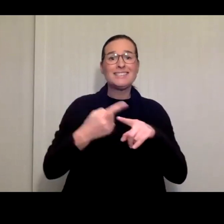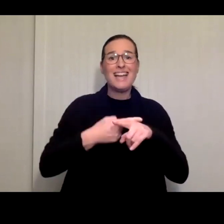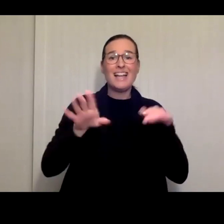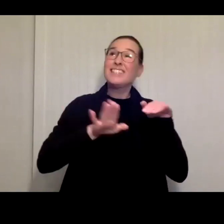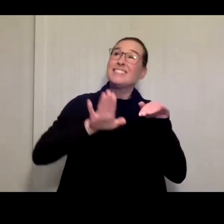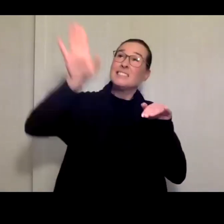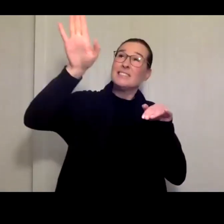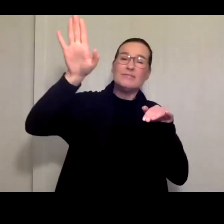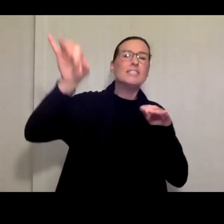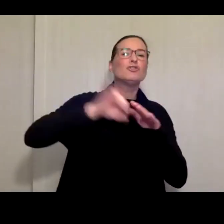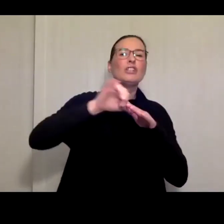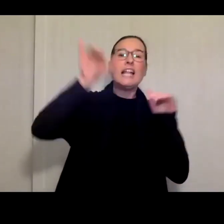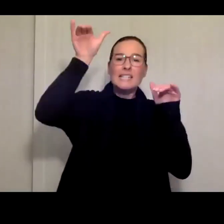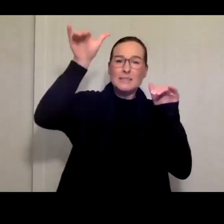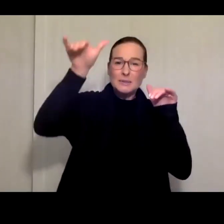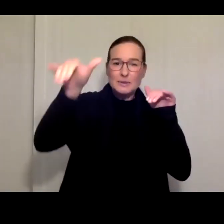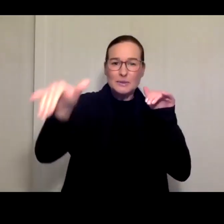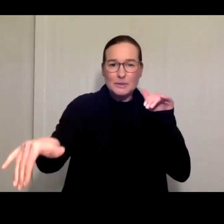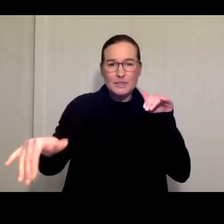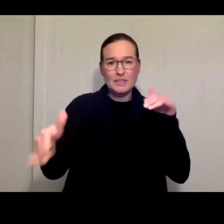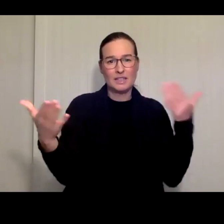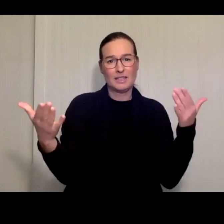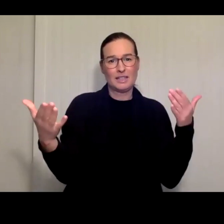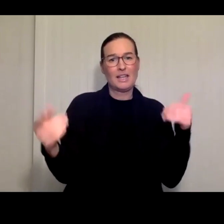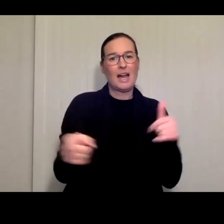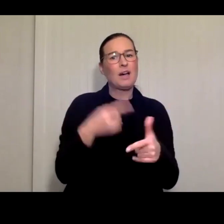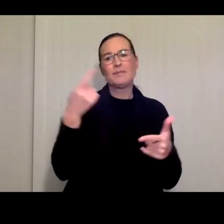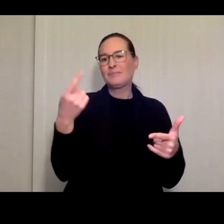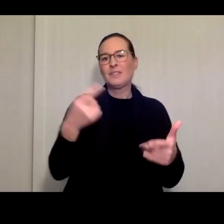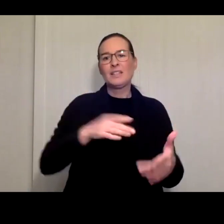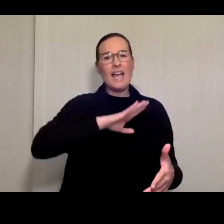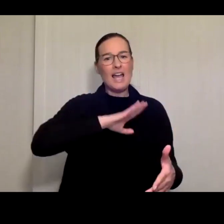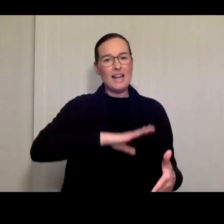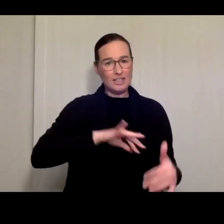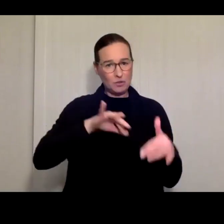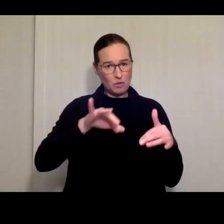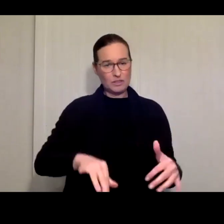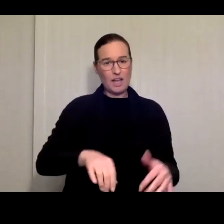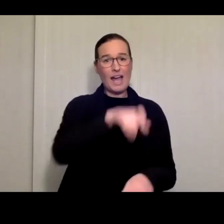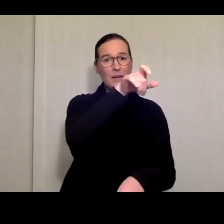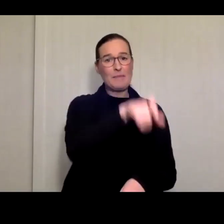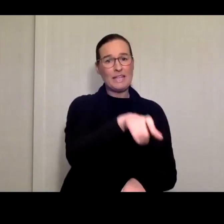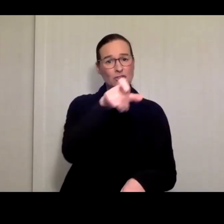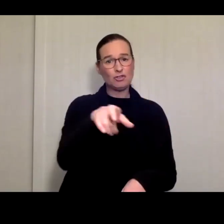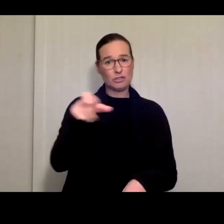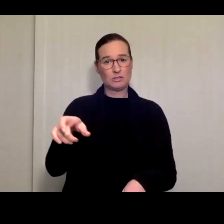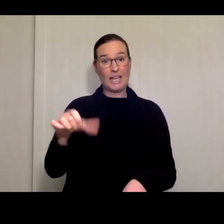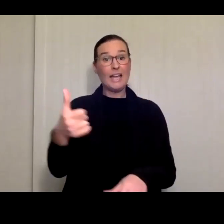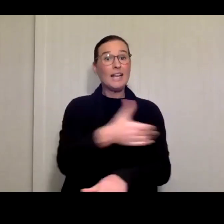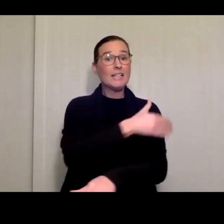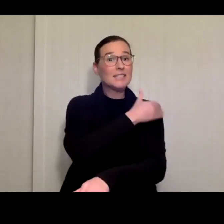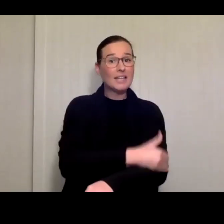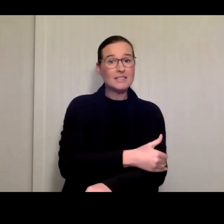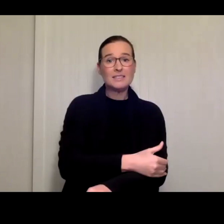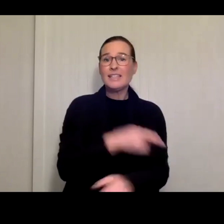Dingen eine Erleichterung in einer Situation, in der viele Menschen A, weil sie unmittelbar betroffen sind durch